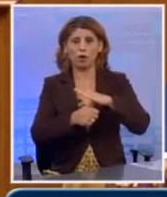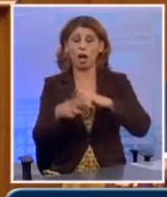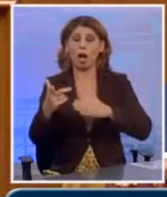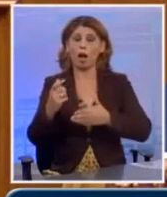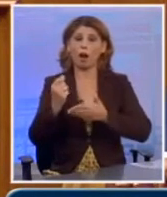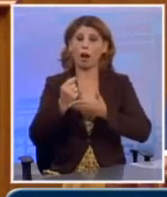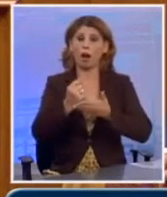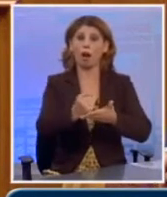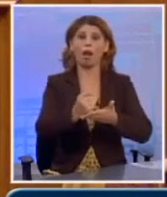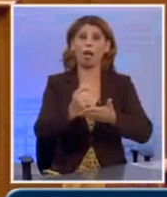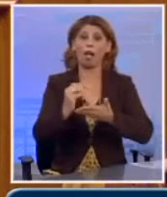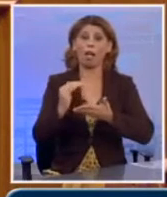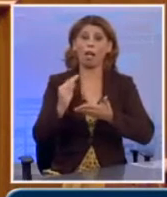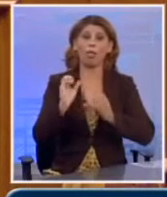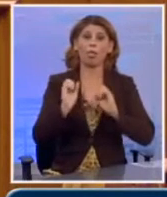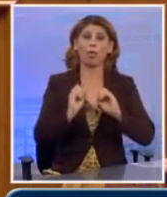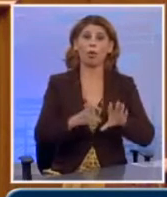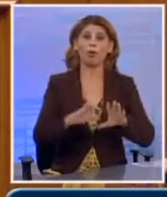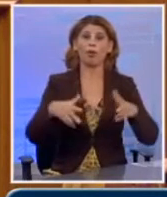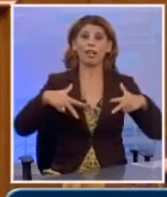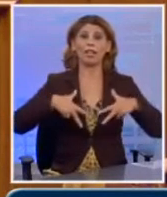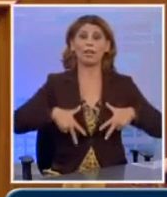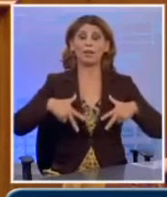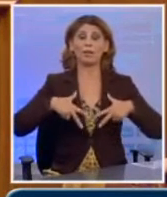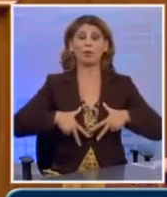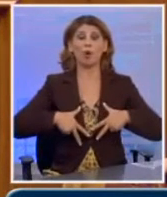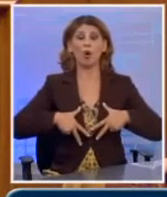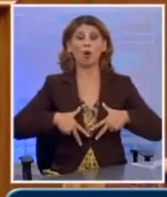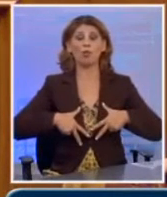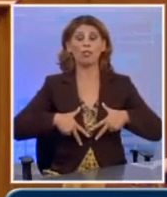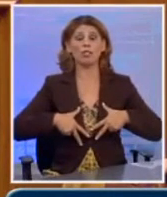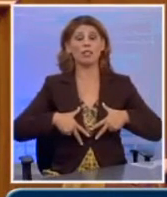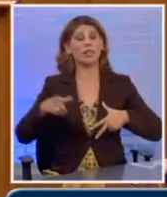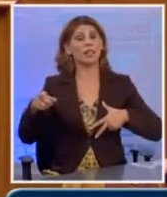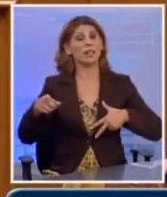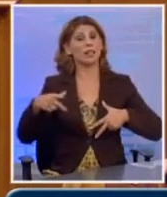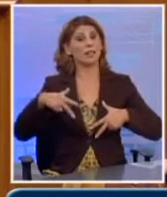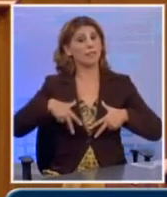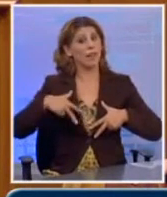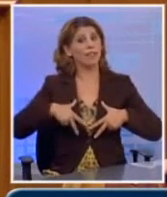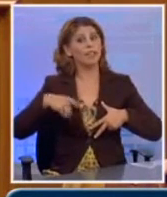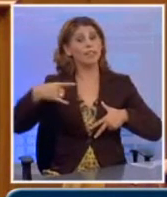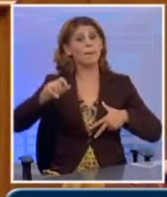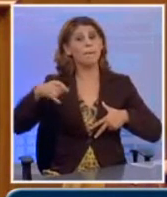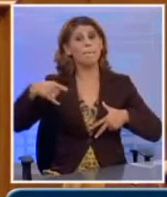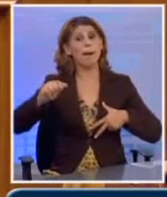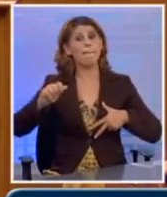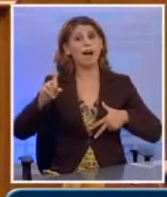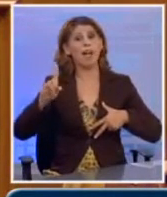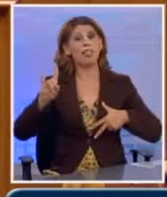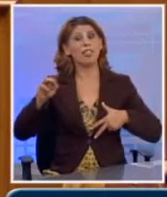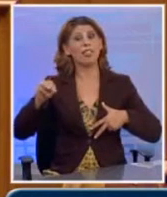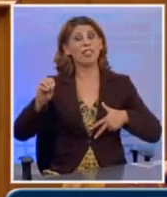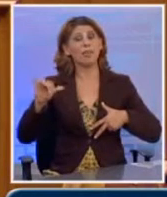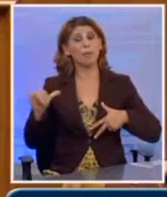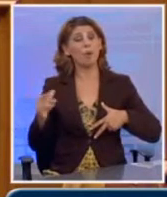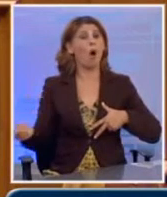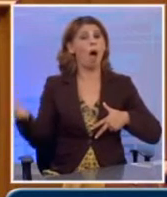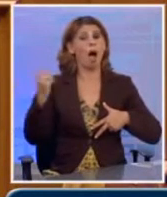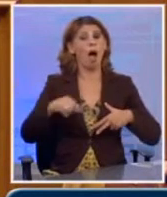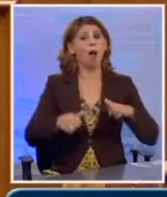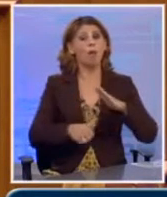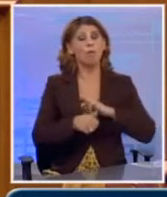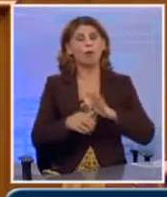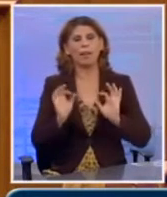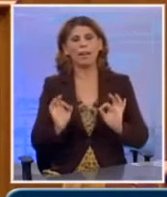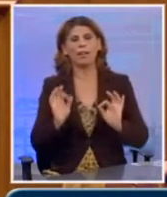ανταμείφθηκε και έγινε υπουργός κυβέρνησης Παπαδήμου. Να πούμε για άλλον πρόεδρο που το